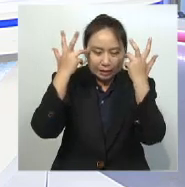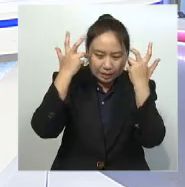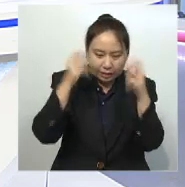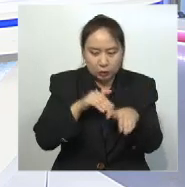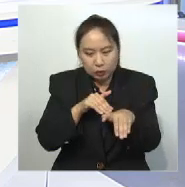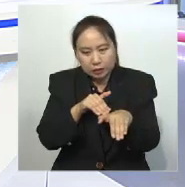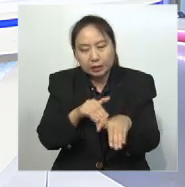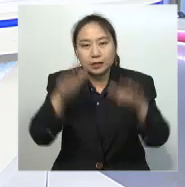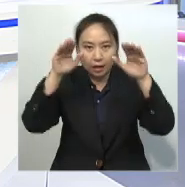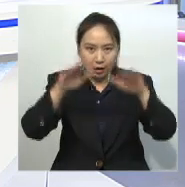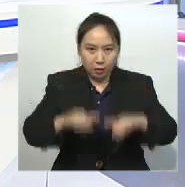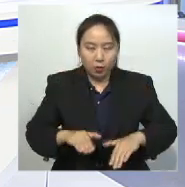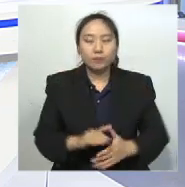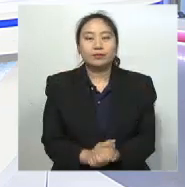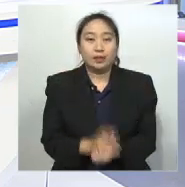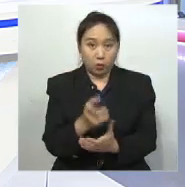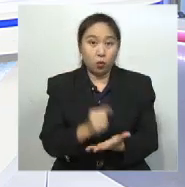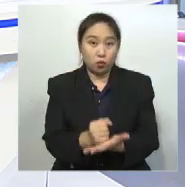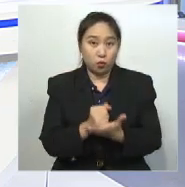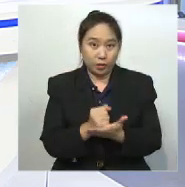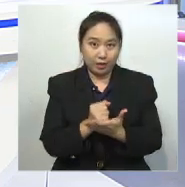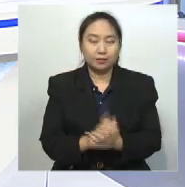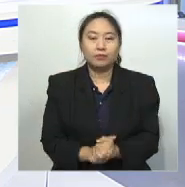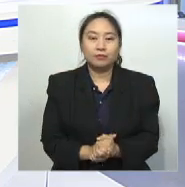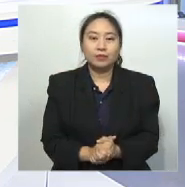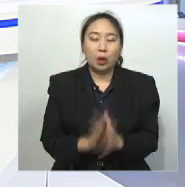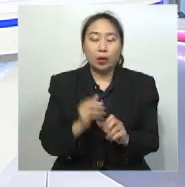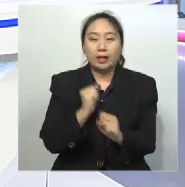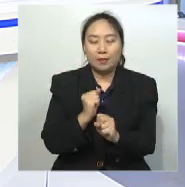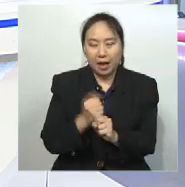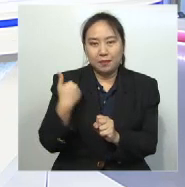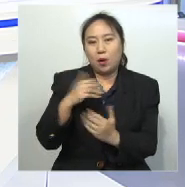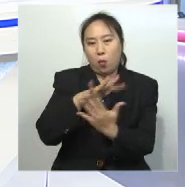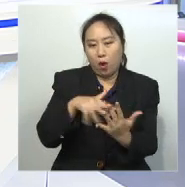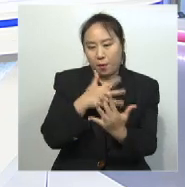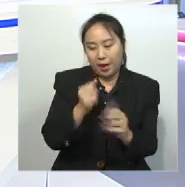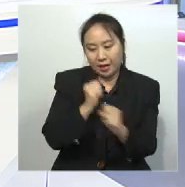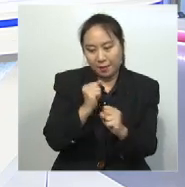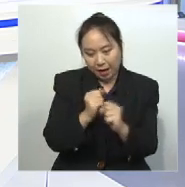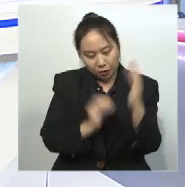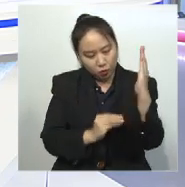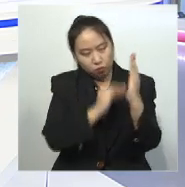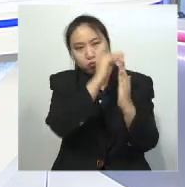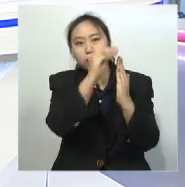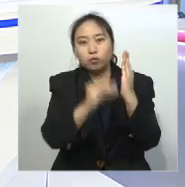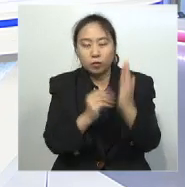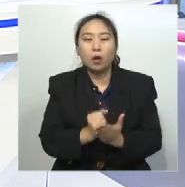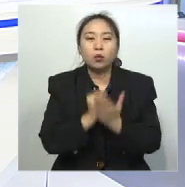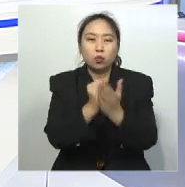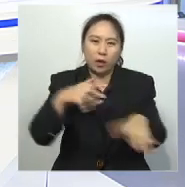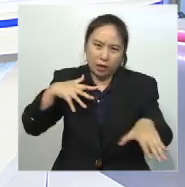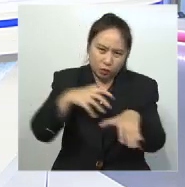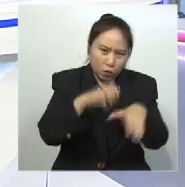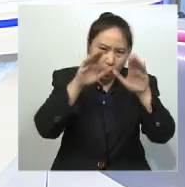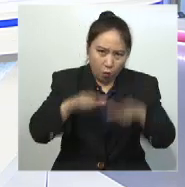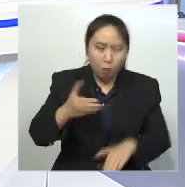ลาที่เจอรถติดมากๆด้วย ใช่อันนี้ต้องช่วยกันทุกคนนะคะคือเจ้าหน้าที่เนี่ยเขาก็วางกำลังกันแบบทั่วประเทศทุกจุดนะคะเพื่อลดอุบัติเหตุนะคะเ